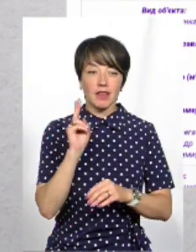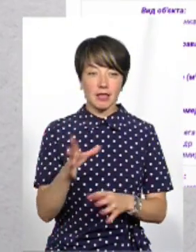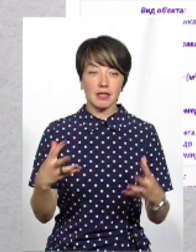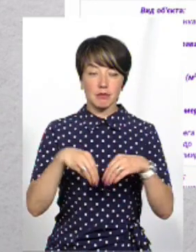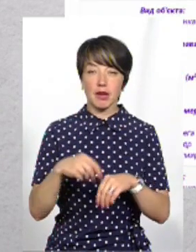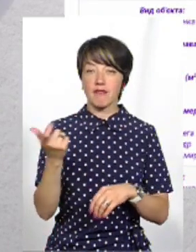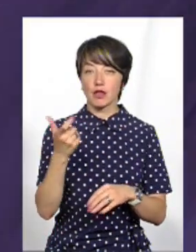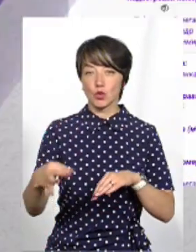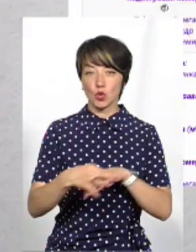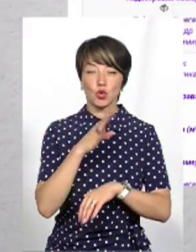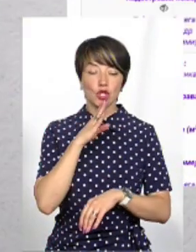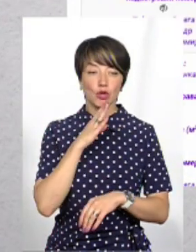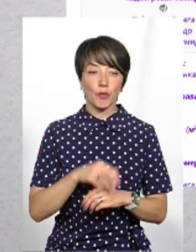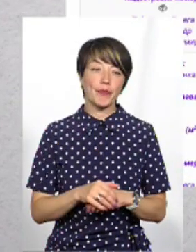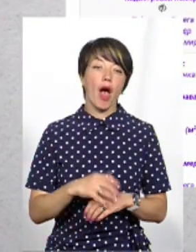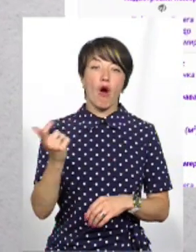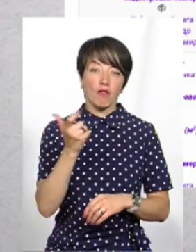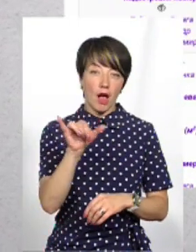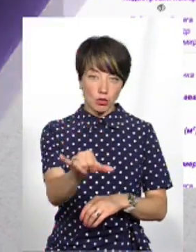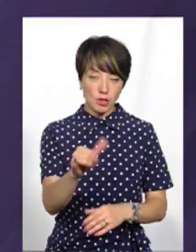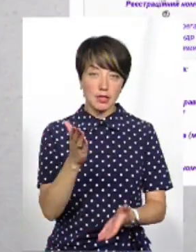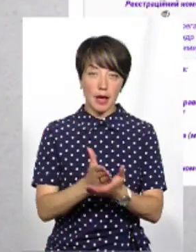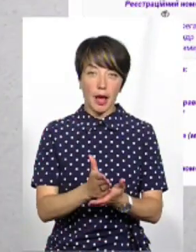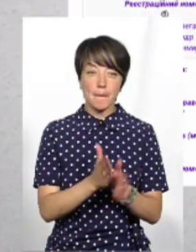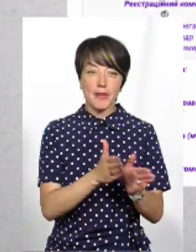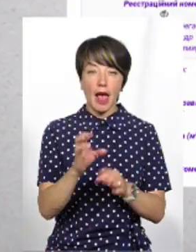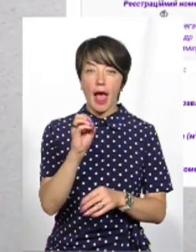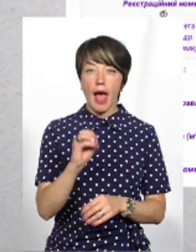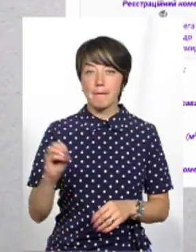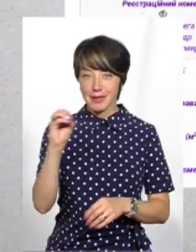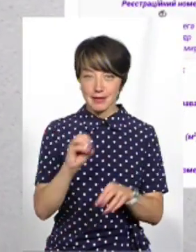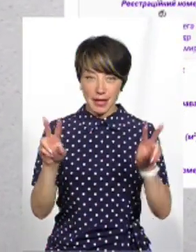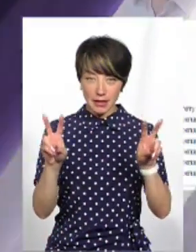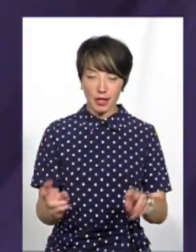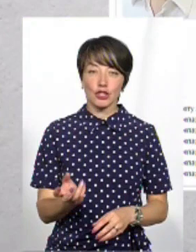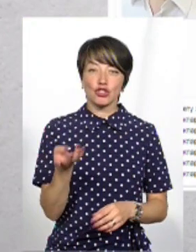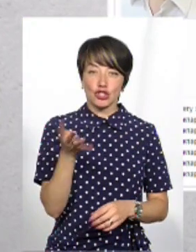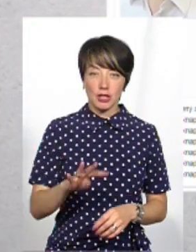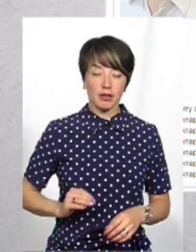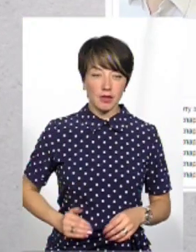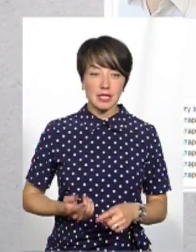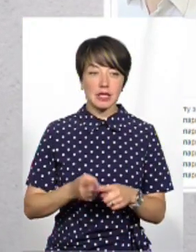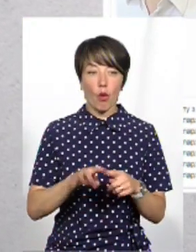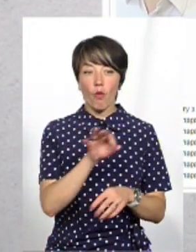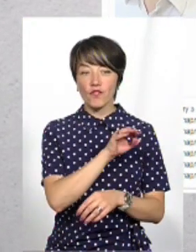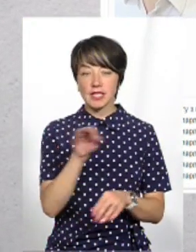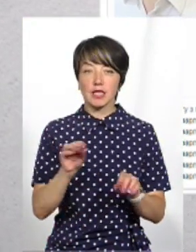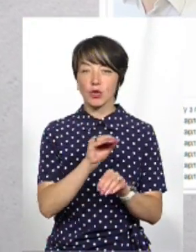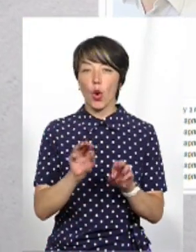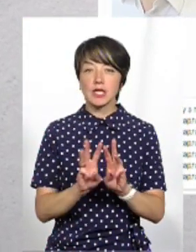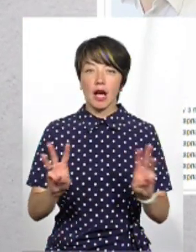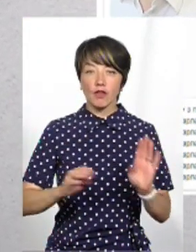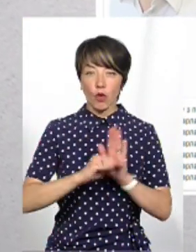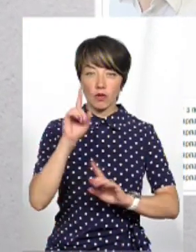спільній власності з дружиною. У власності Олександра Гереги – мережа епіцентрів і ще 4 компанії. За даними офіційного сайту Верховної